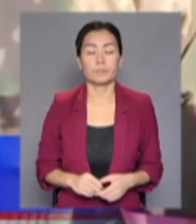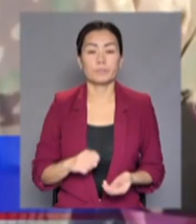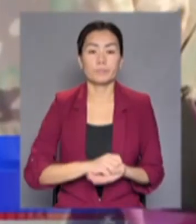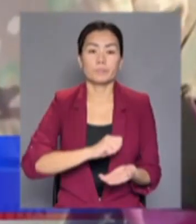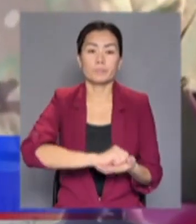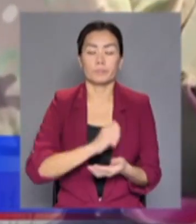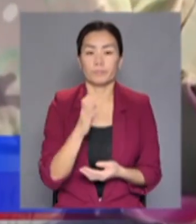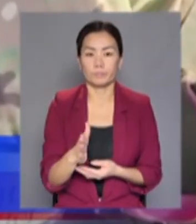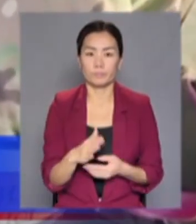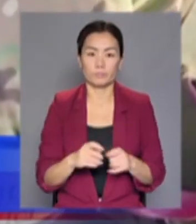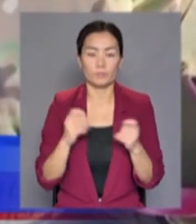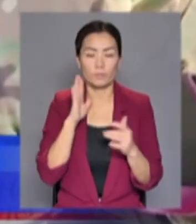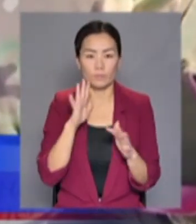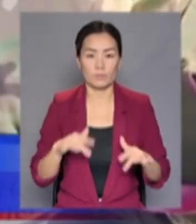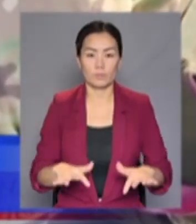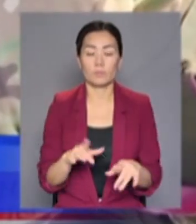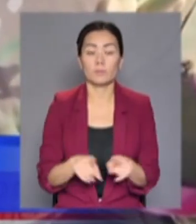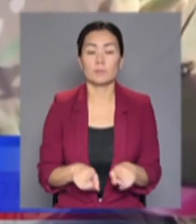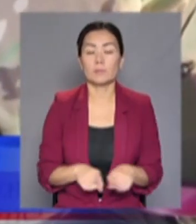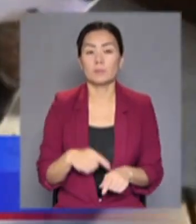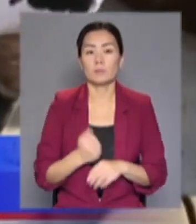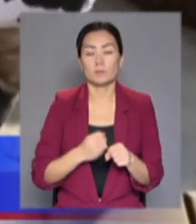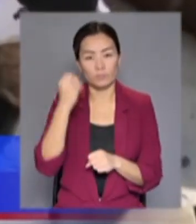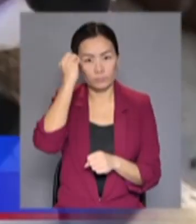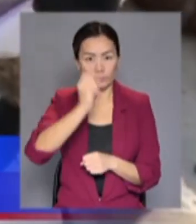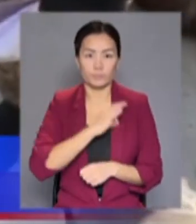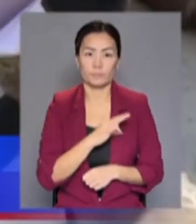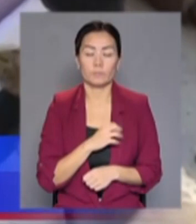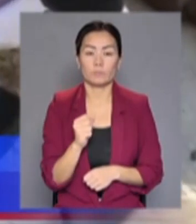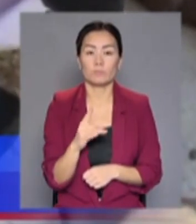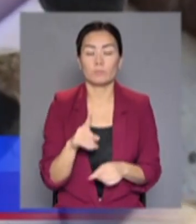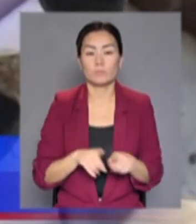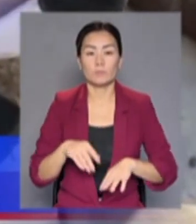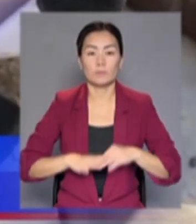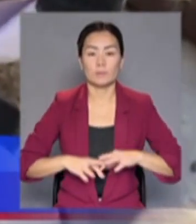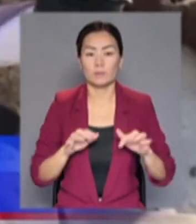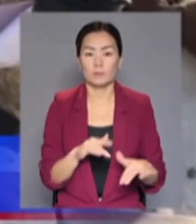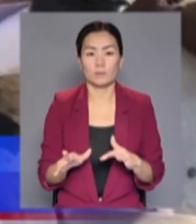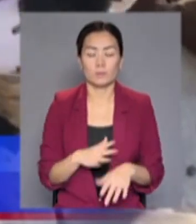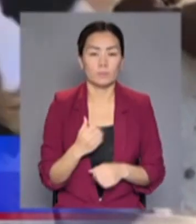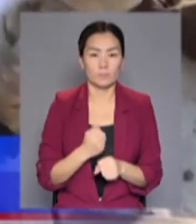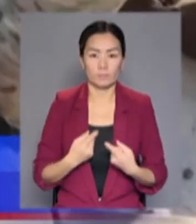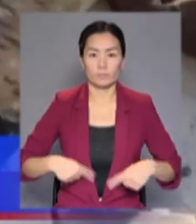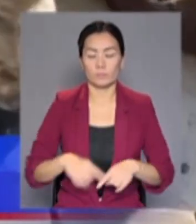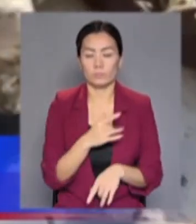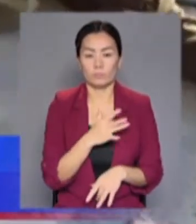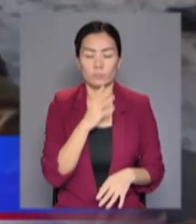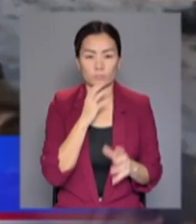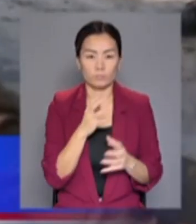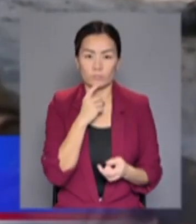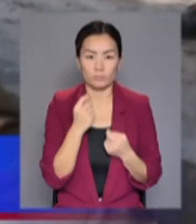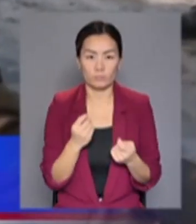Занятия по стрельбе проводятся на открытом воздухе. Здесь практикуется умелое применение оружия, тактические действия подразделений и строгое